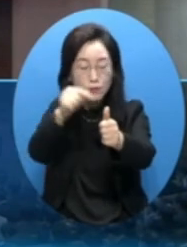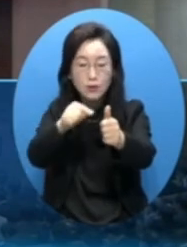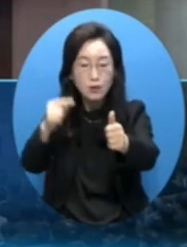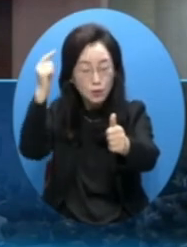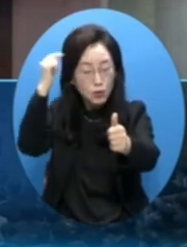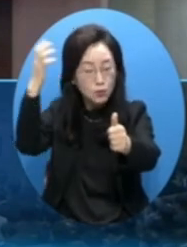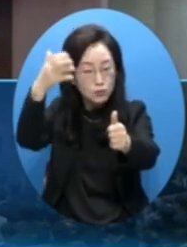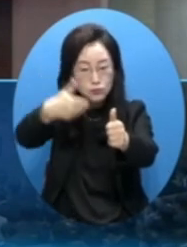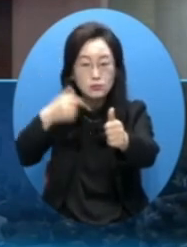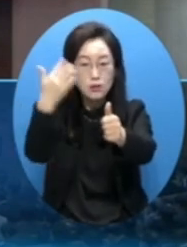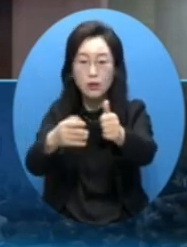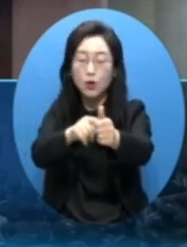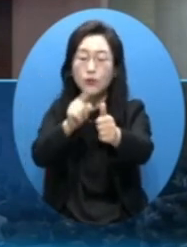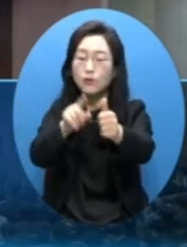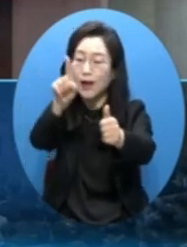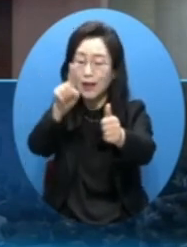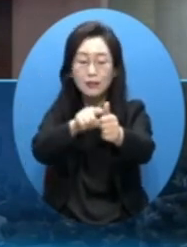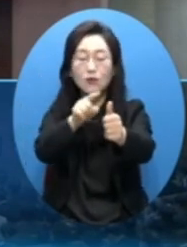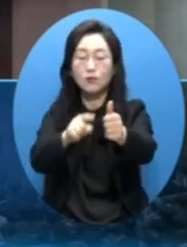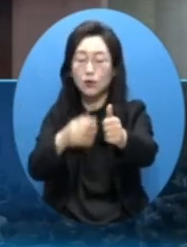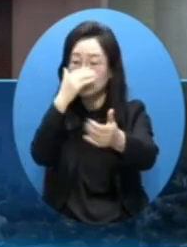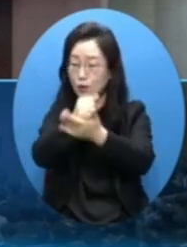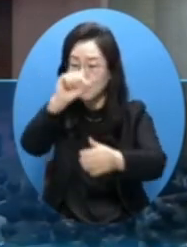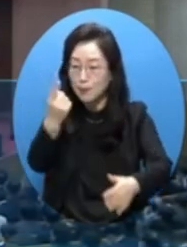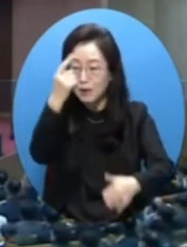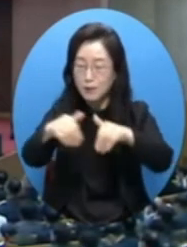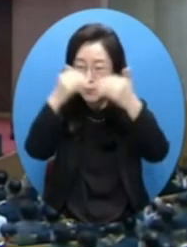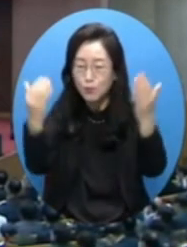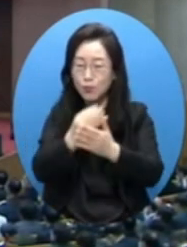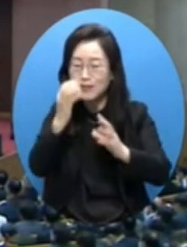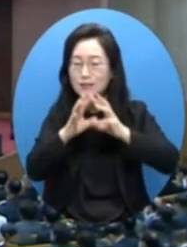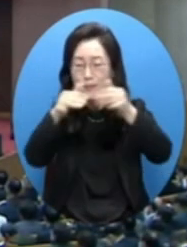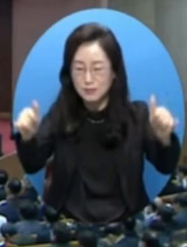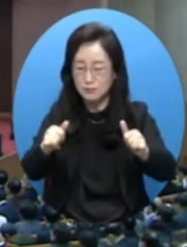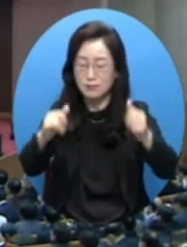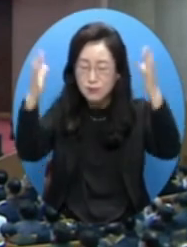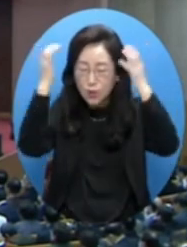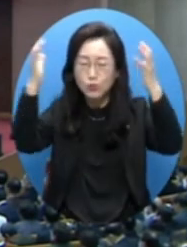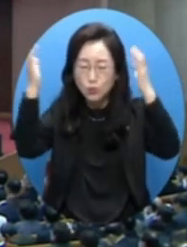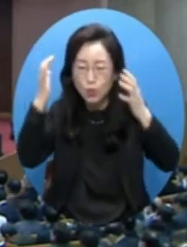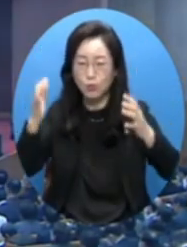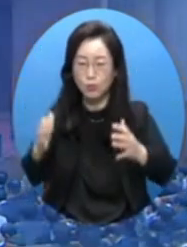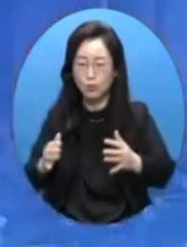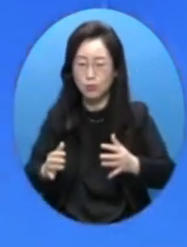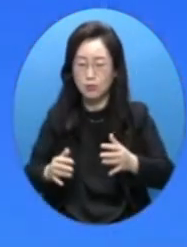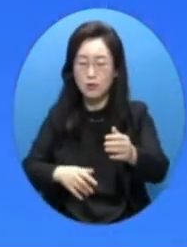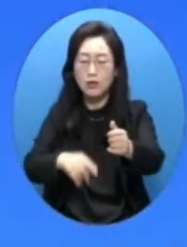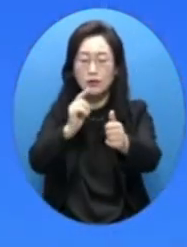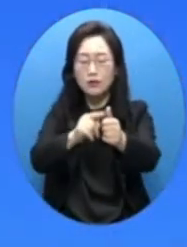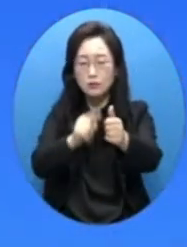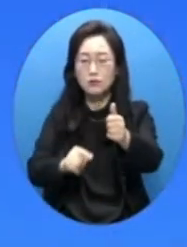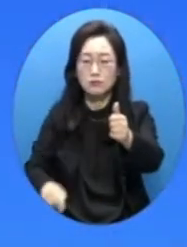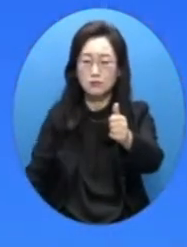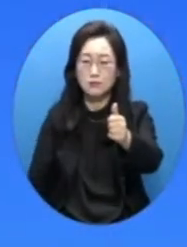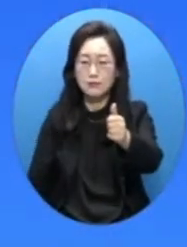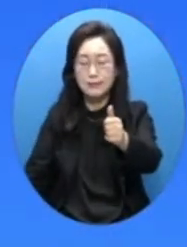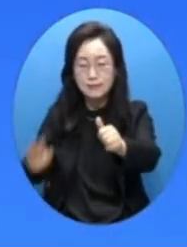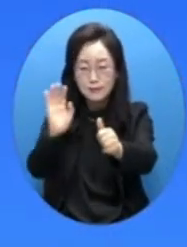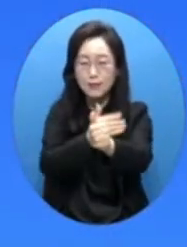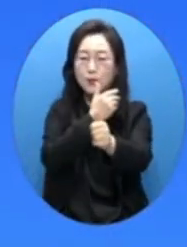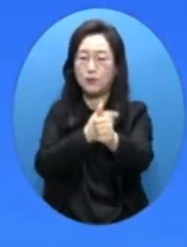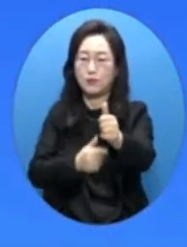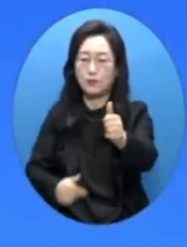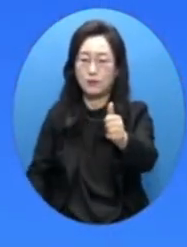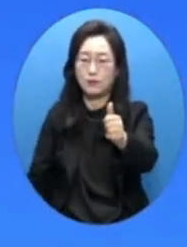우리를 괴롭게 하느냐 너 한 사람 죄를 지었지만 너로 말미암아 온 이스라엘에서 내가 그 같은 잘못한